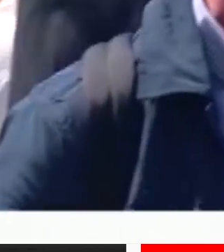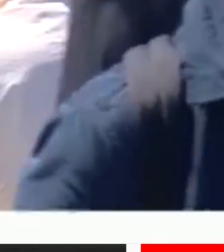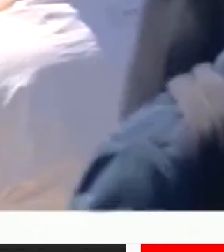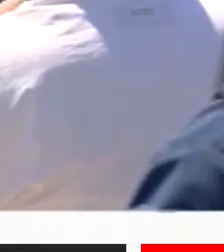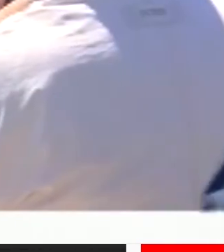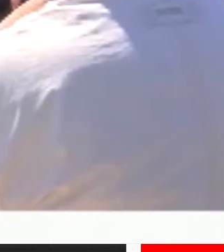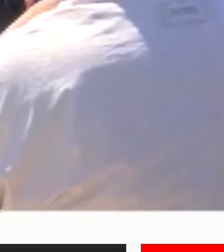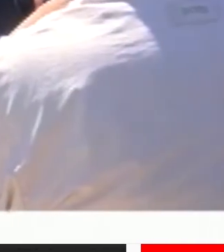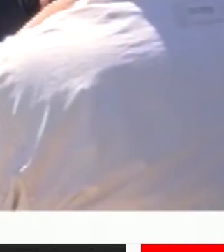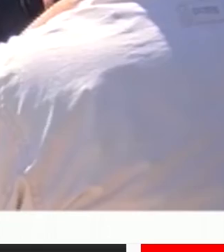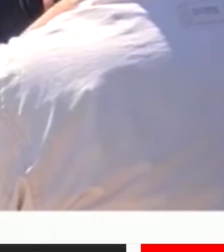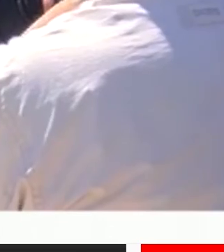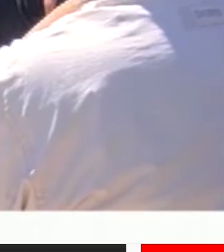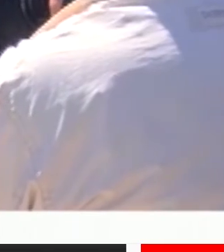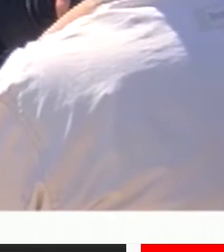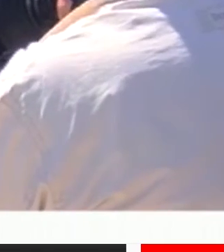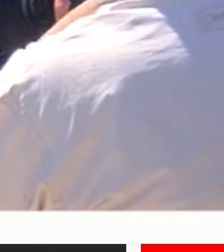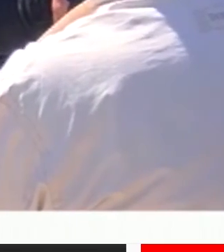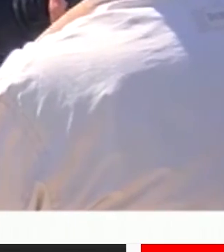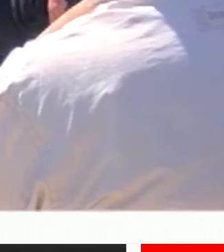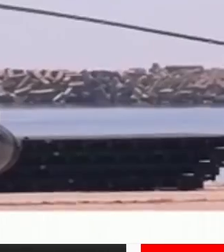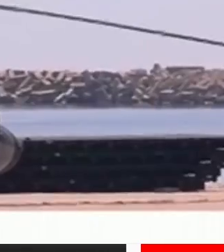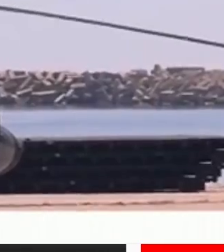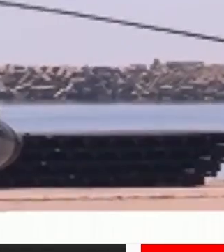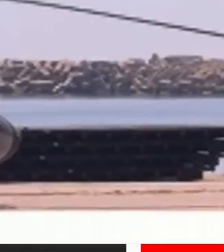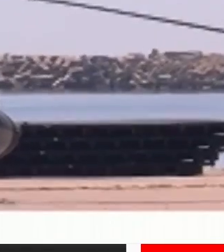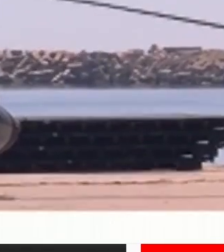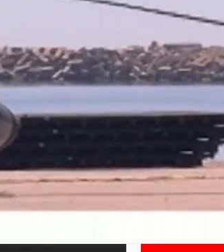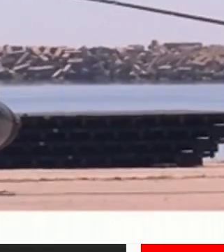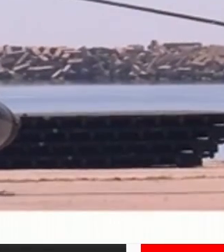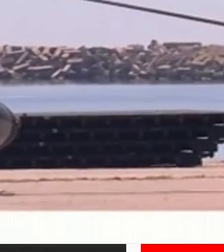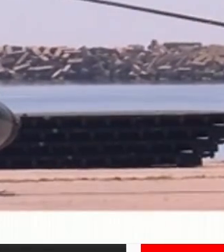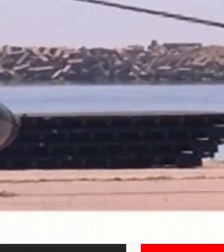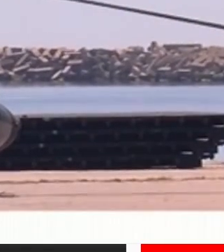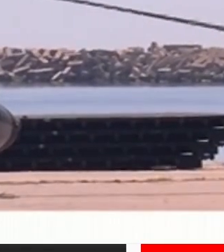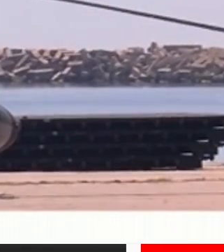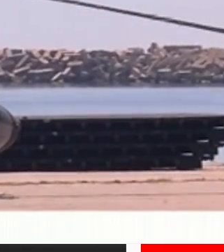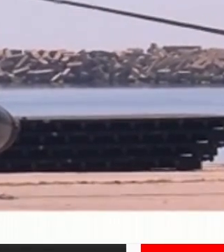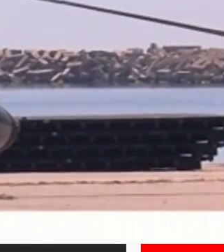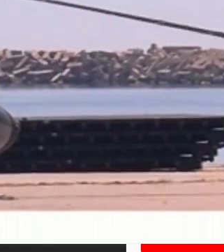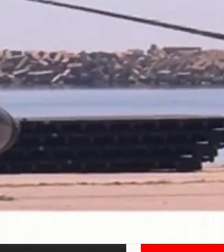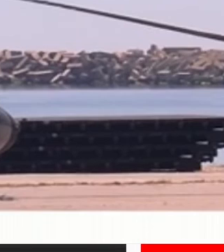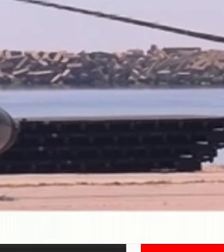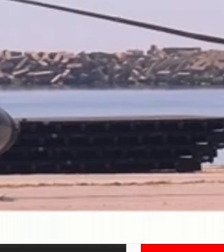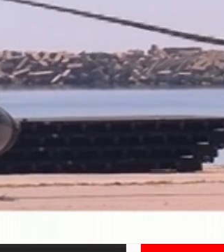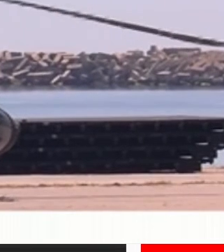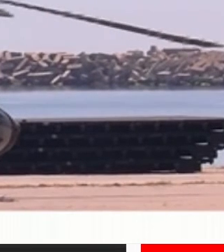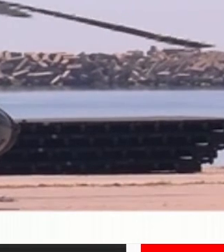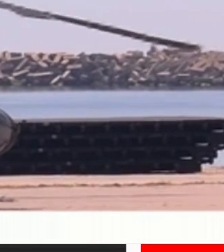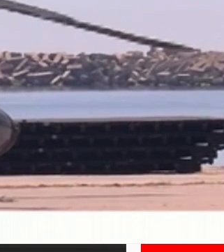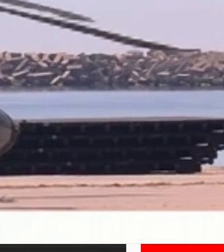διπλή ανάγνωση. Η μία είναι τι εξυπηρετεί τα αμερικανικά συμφέροντα που έχει επιλογή αυτή η περιοχή, η